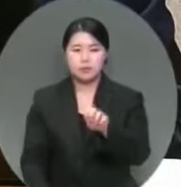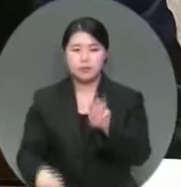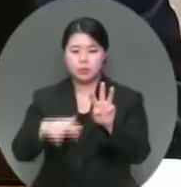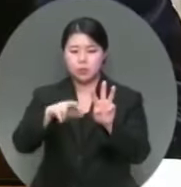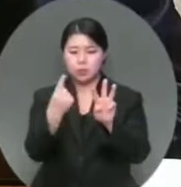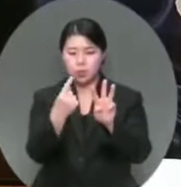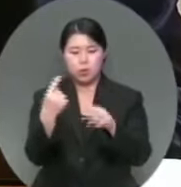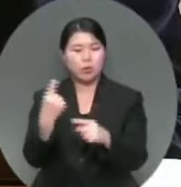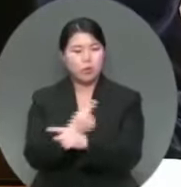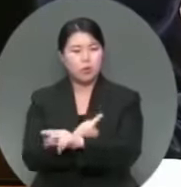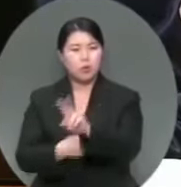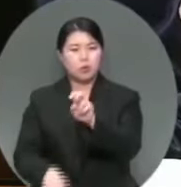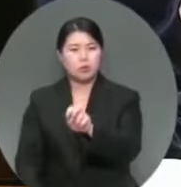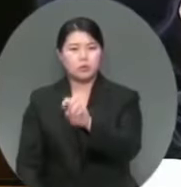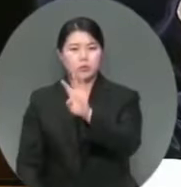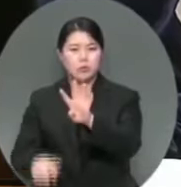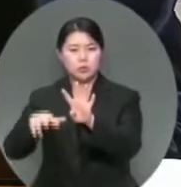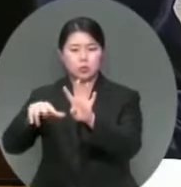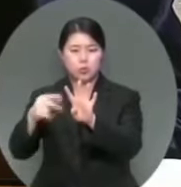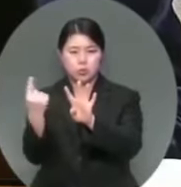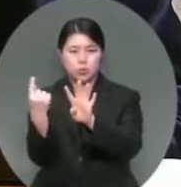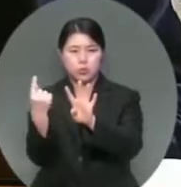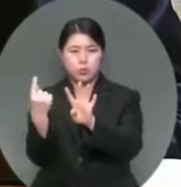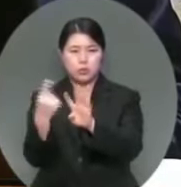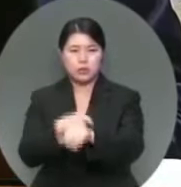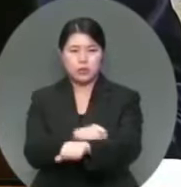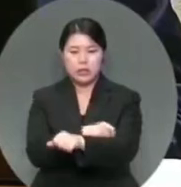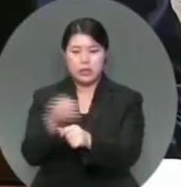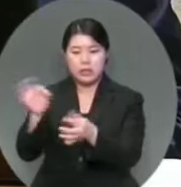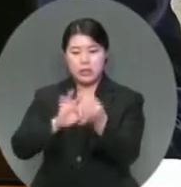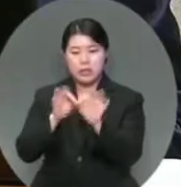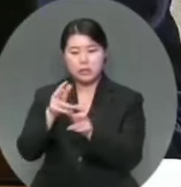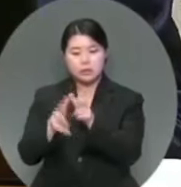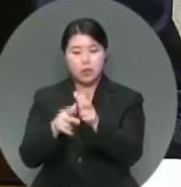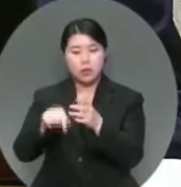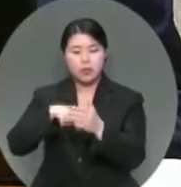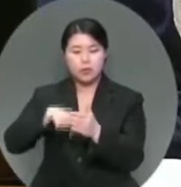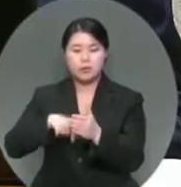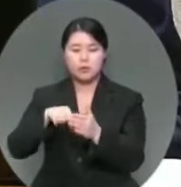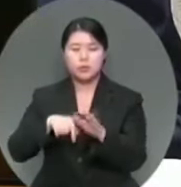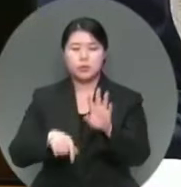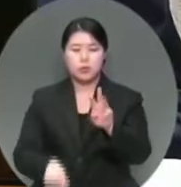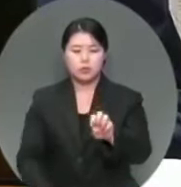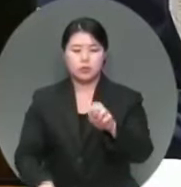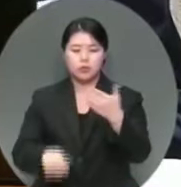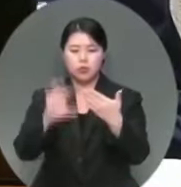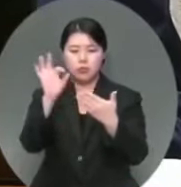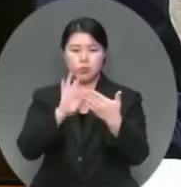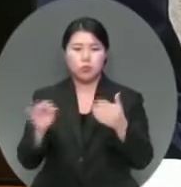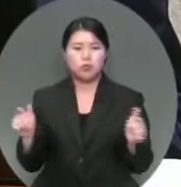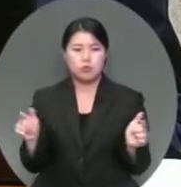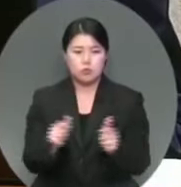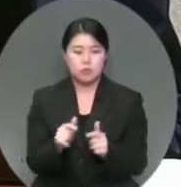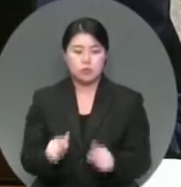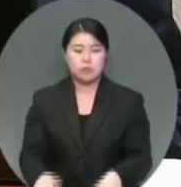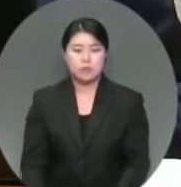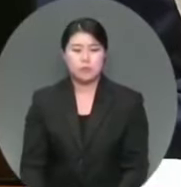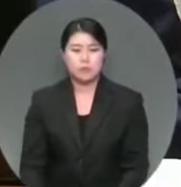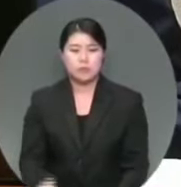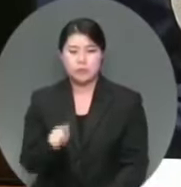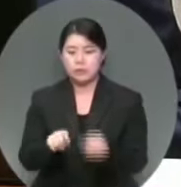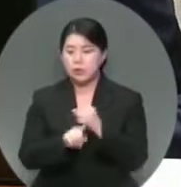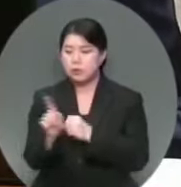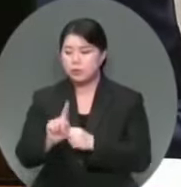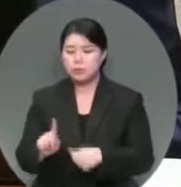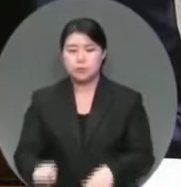33조에서 24조로 특히 기금 사업 분야에서 39%가 감액이 되었는데. 그 이유에 대해서